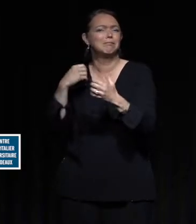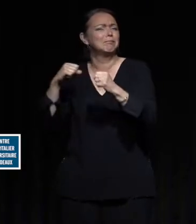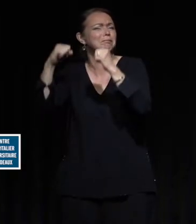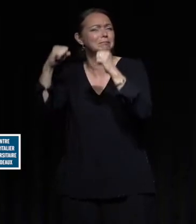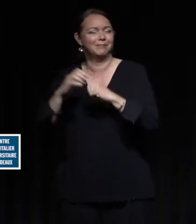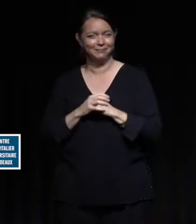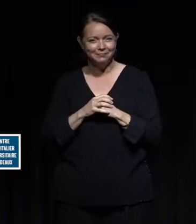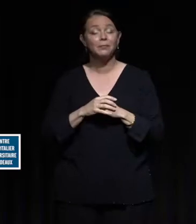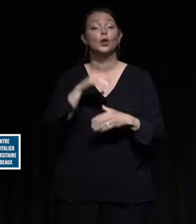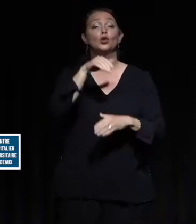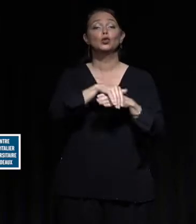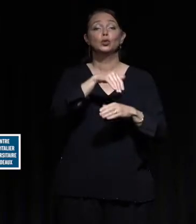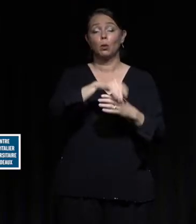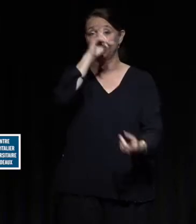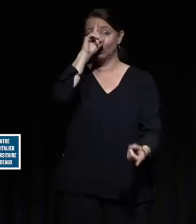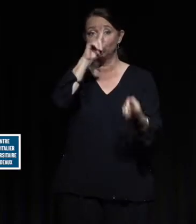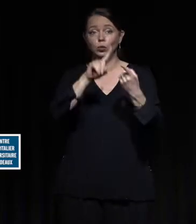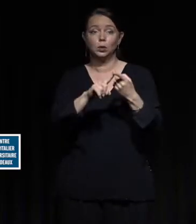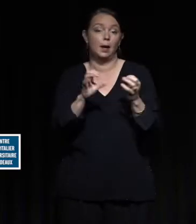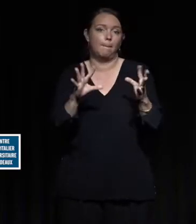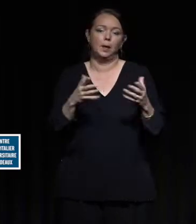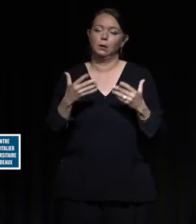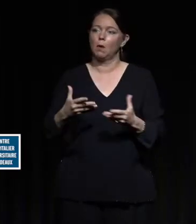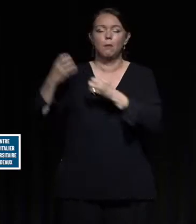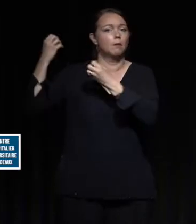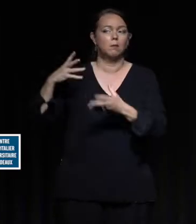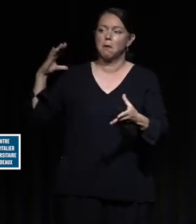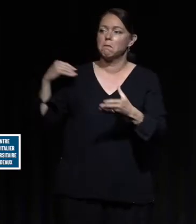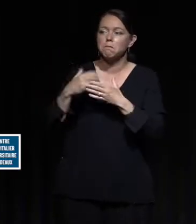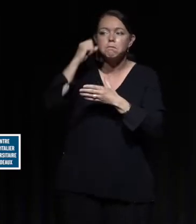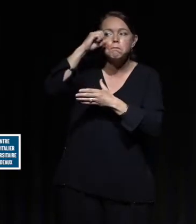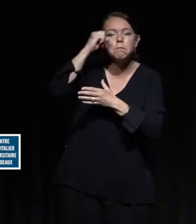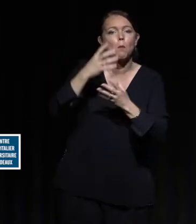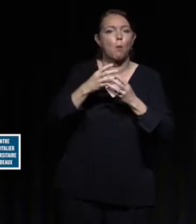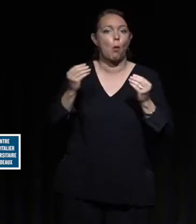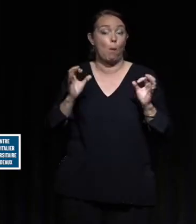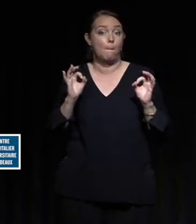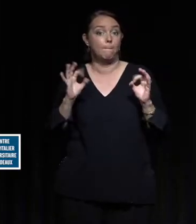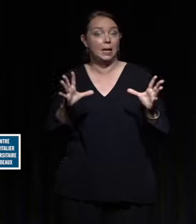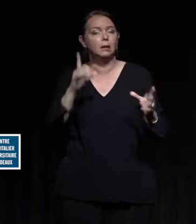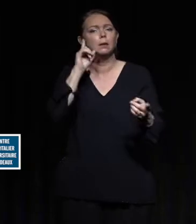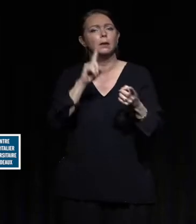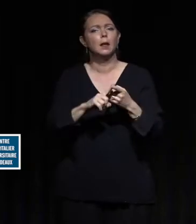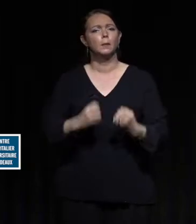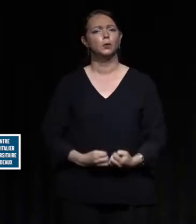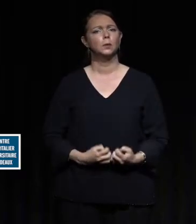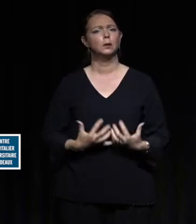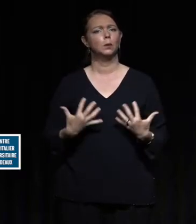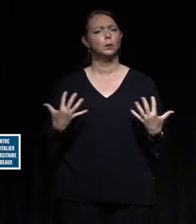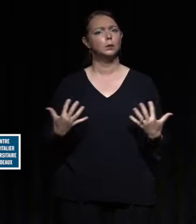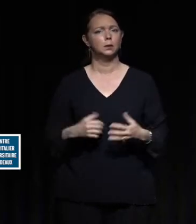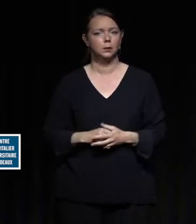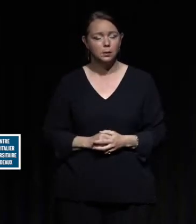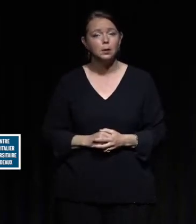de ce soir est dans l'actualité parfaitement. C'est un sujet sur l'endométriose